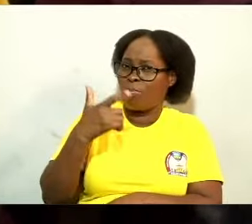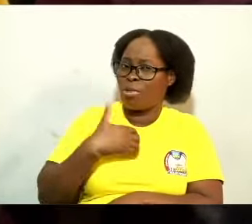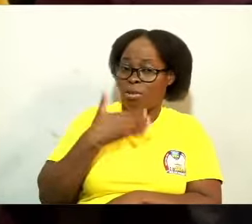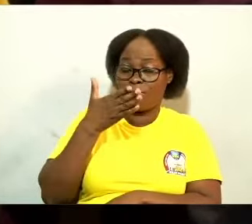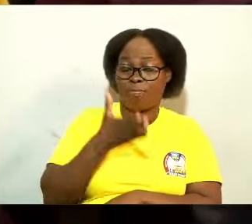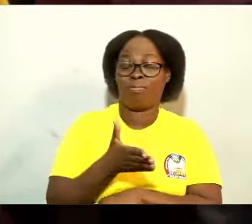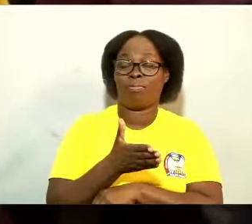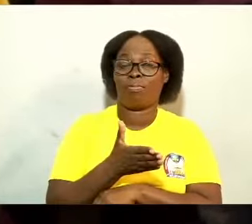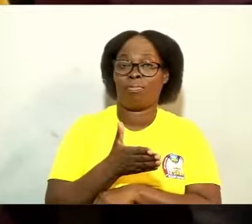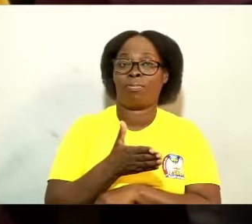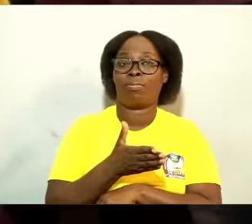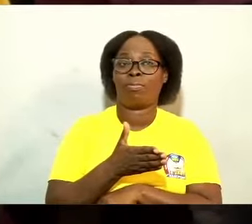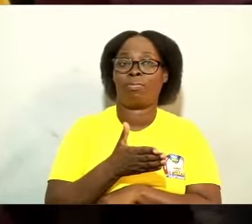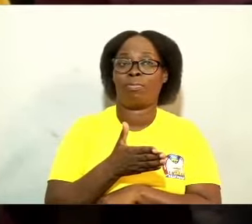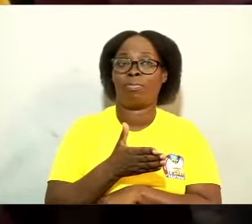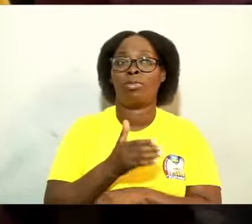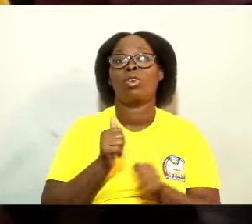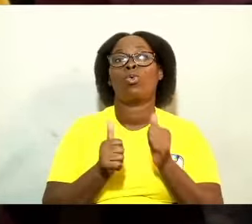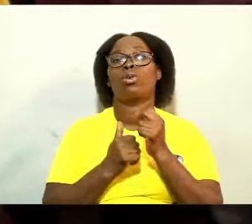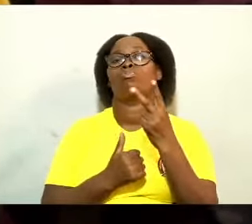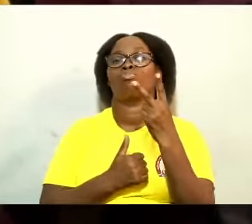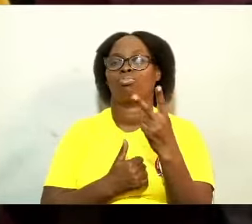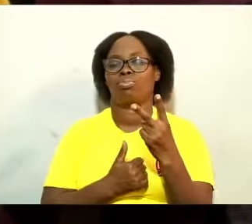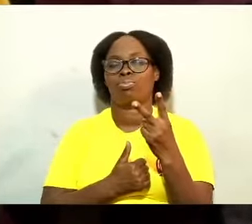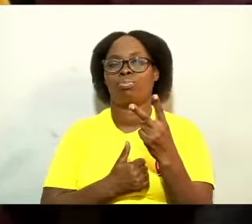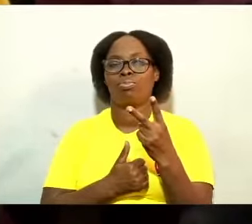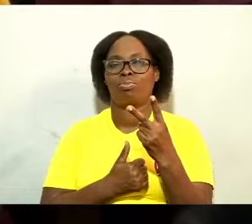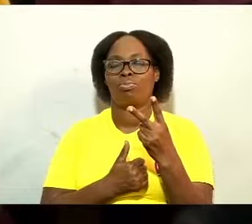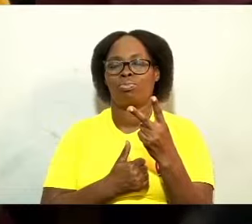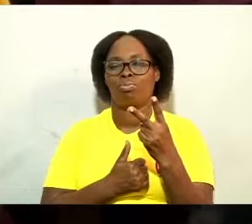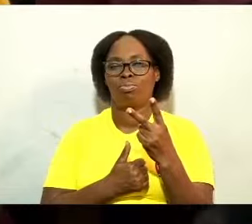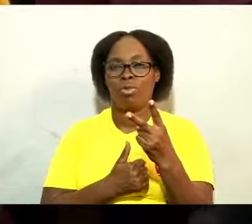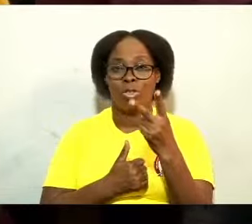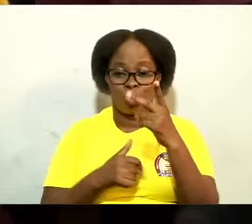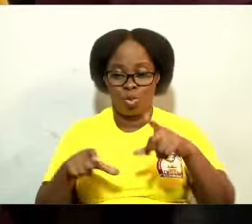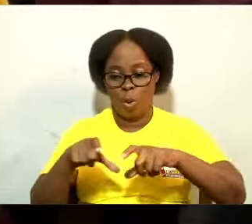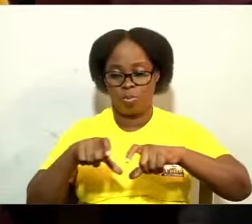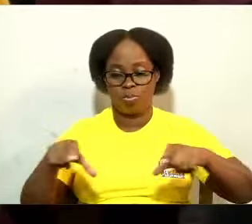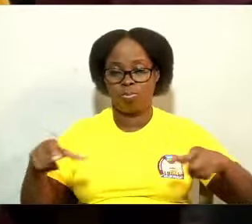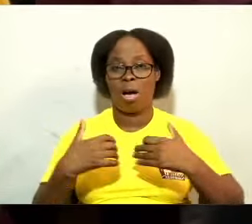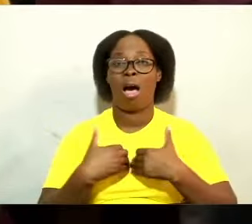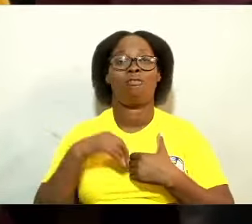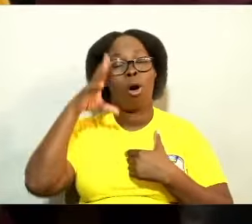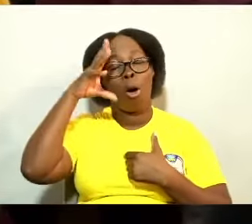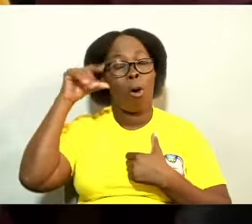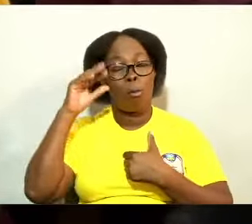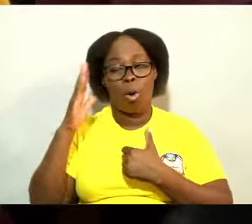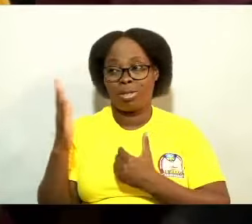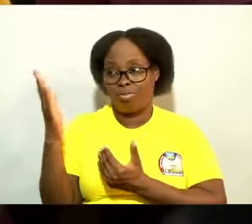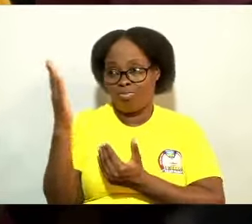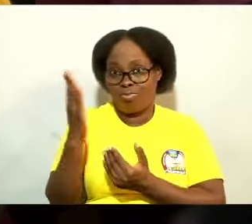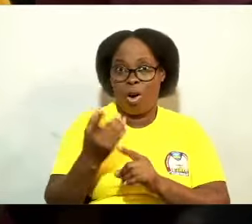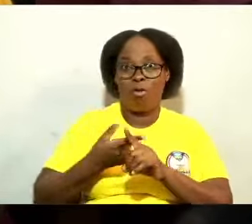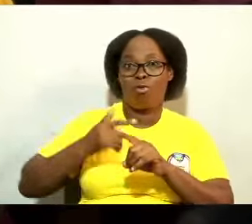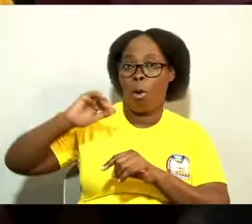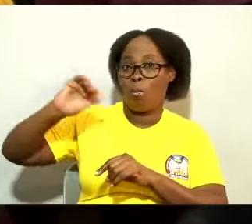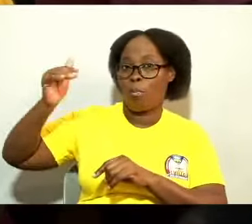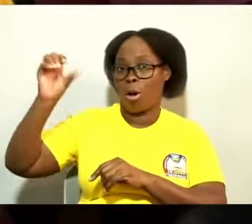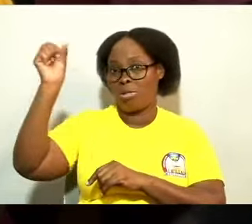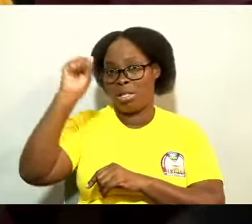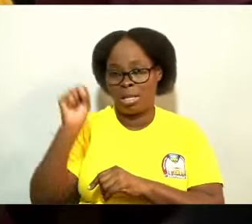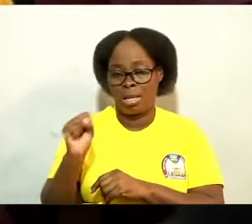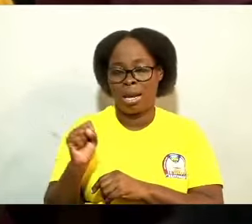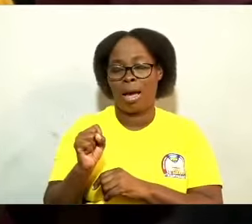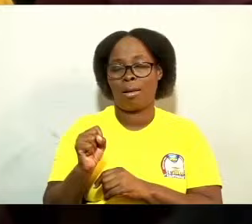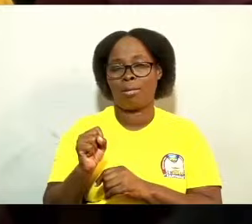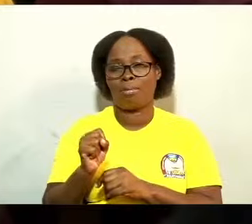ambazo ni mbili, mbao mbili Musa alizoshuka nazo, zilikuwa